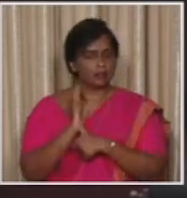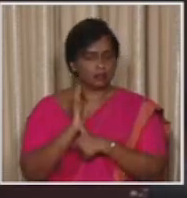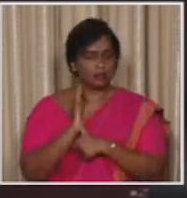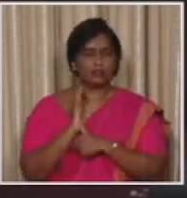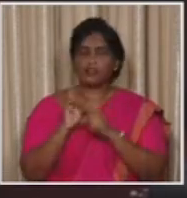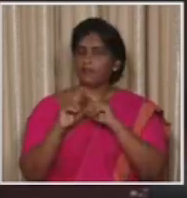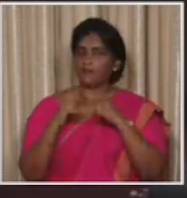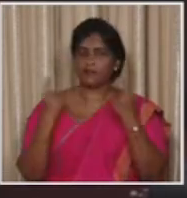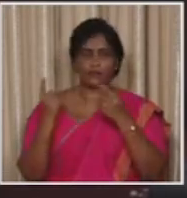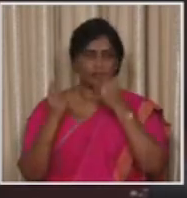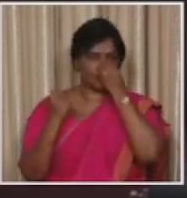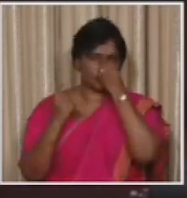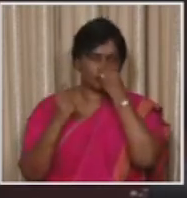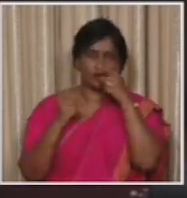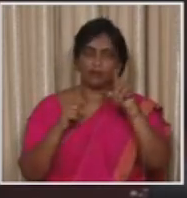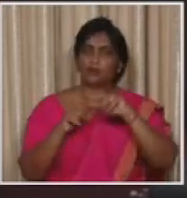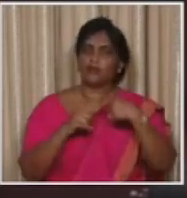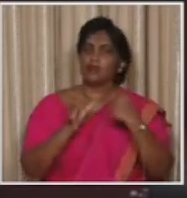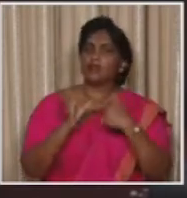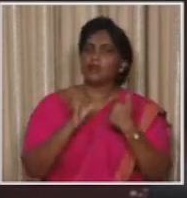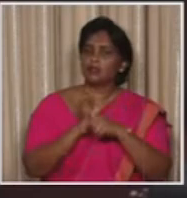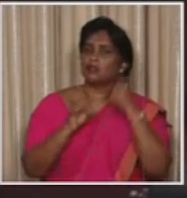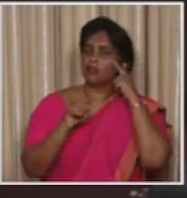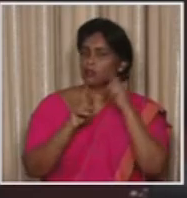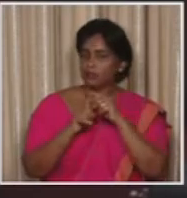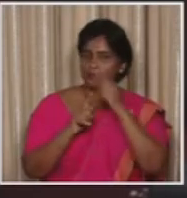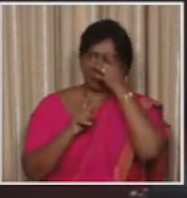එයින්ද මේ ෆිස්කල්